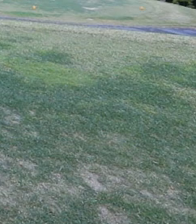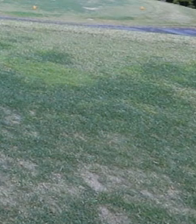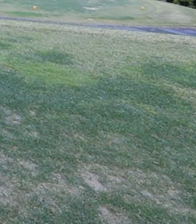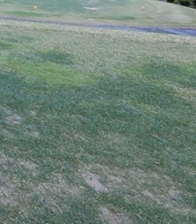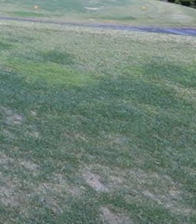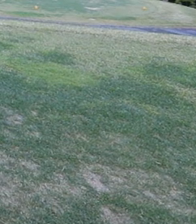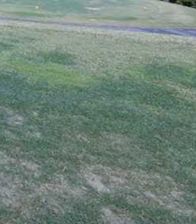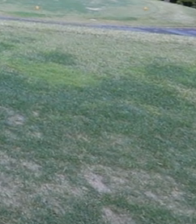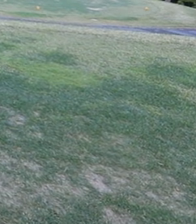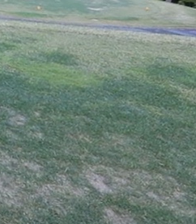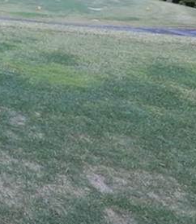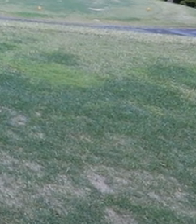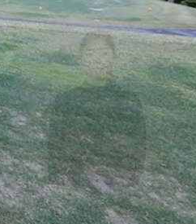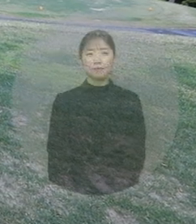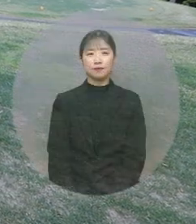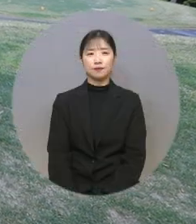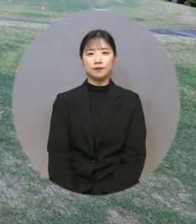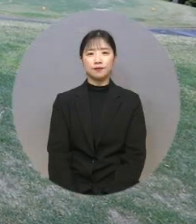네.